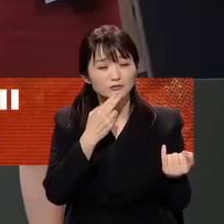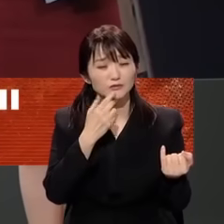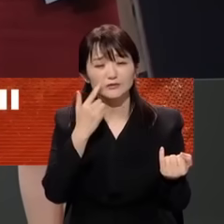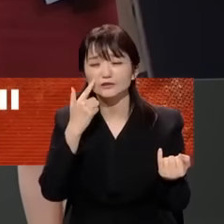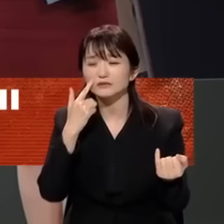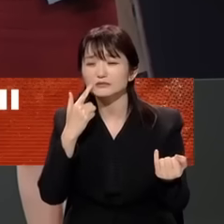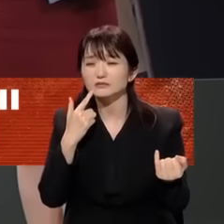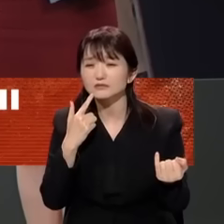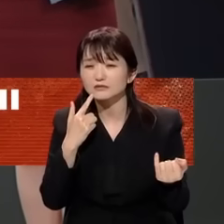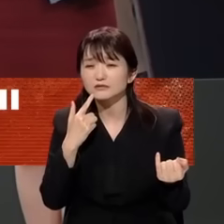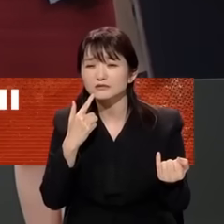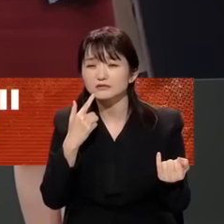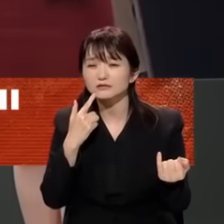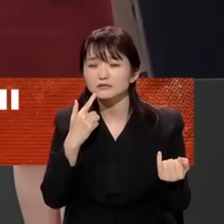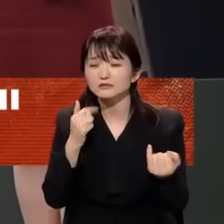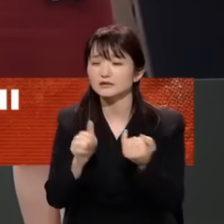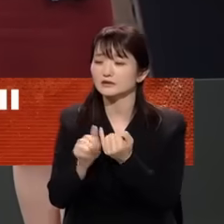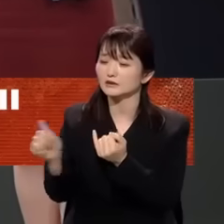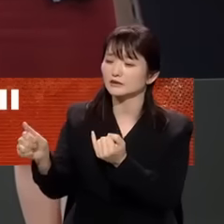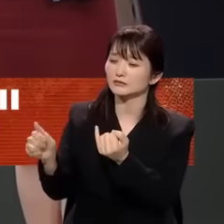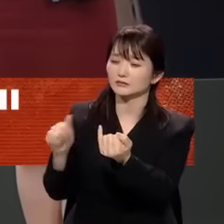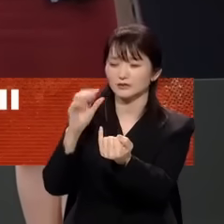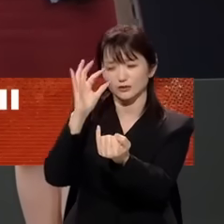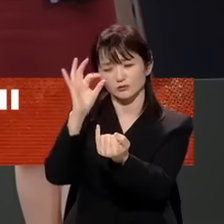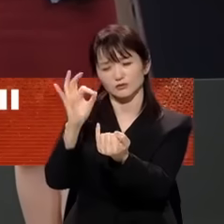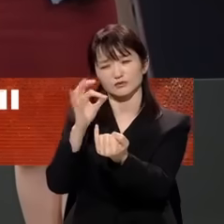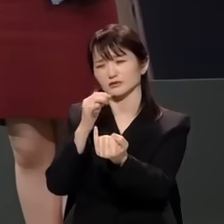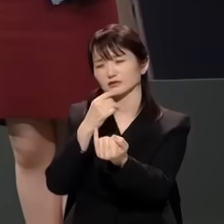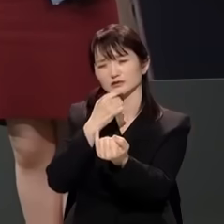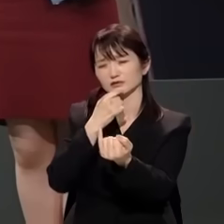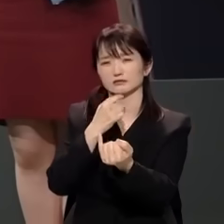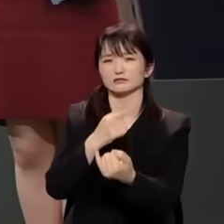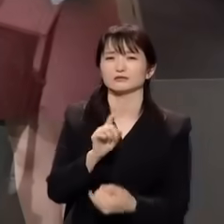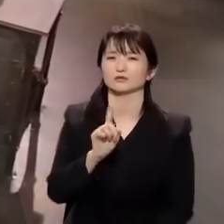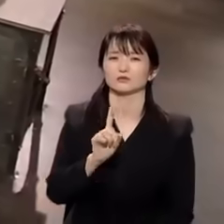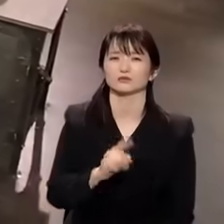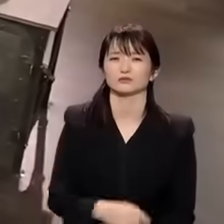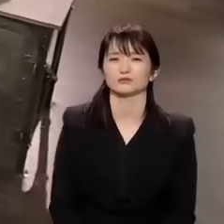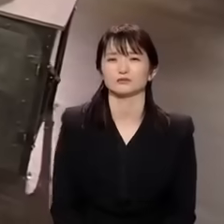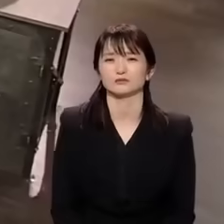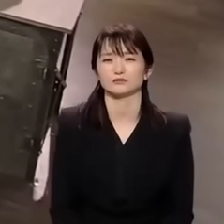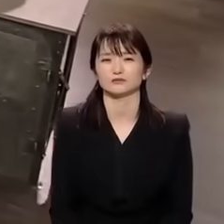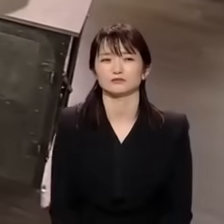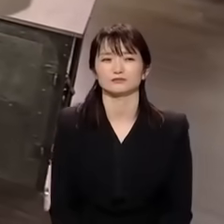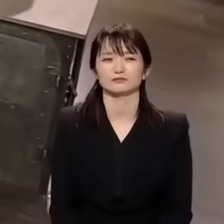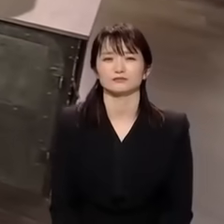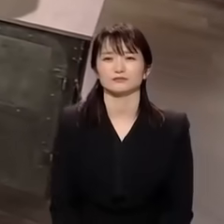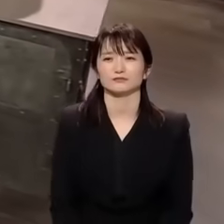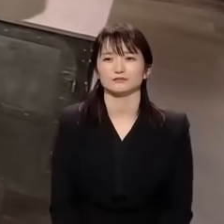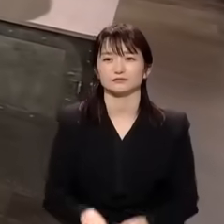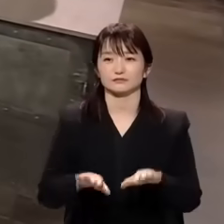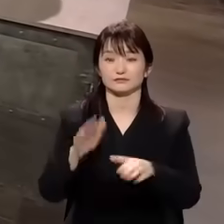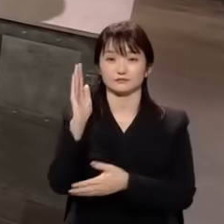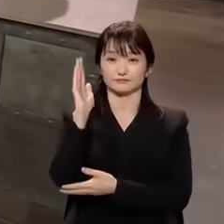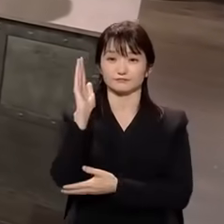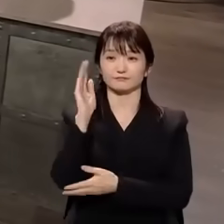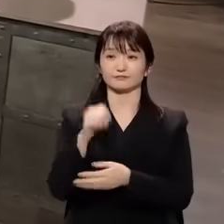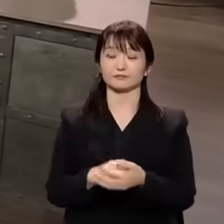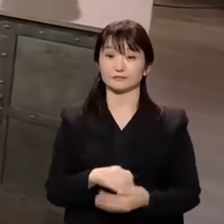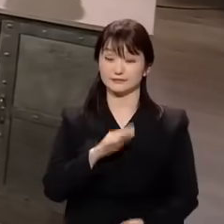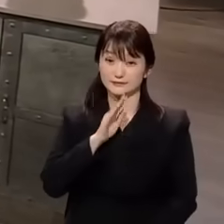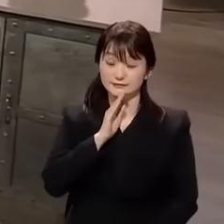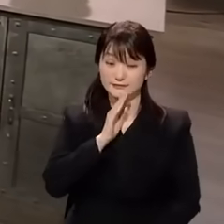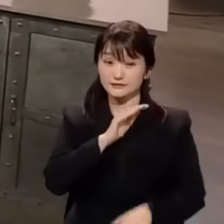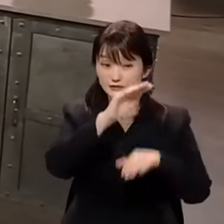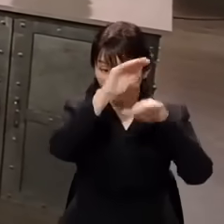정남이가 뚝 떨어졌는데요 어떻게 하면 좋을까요 아 그렇군요 자 오늘 사연은 실제